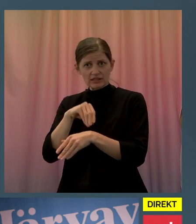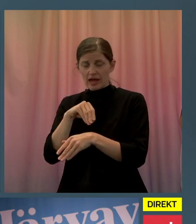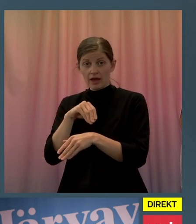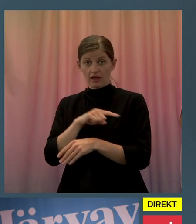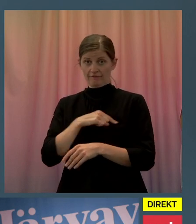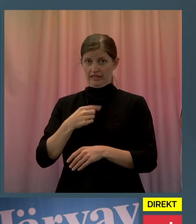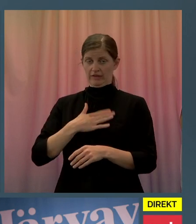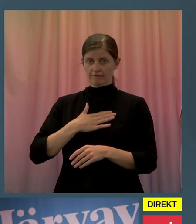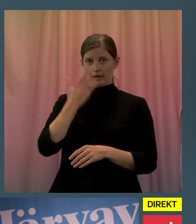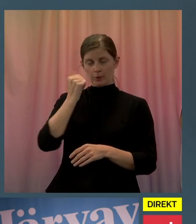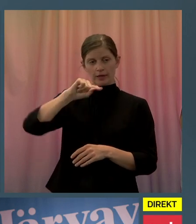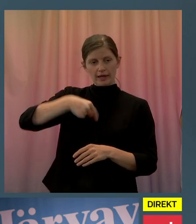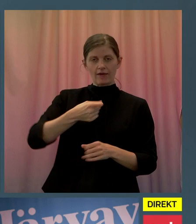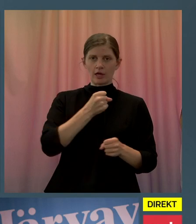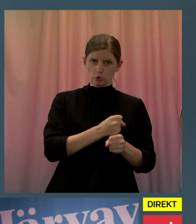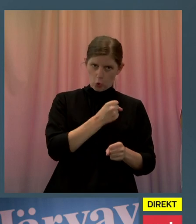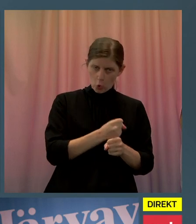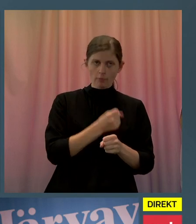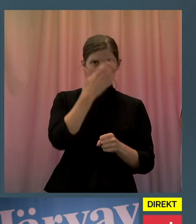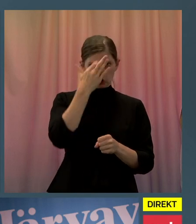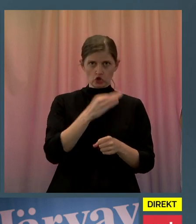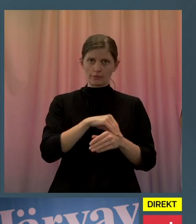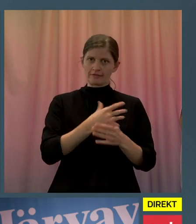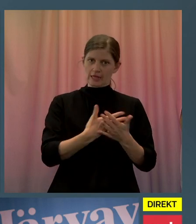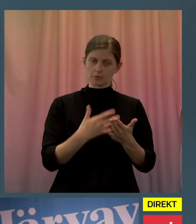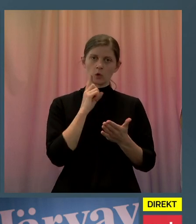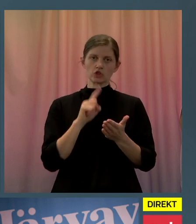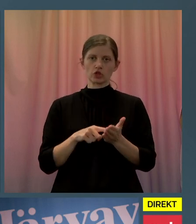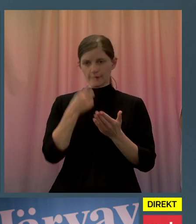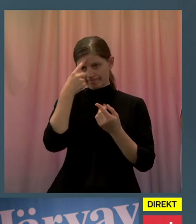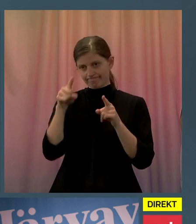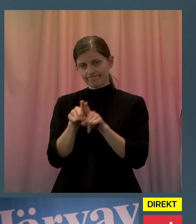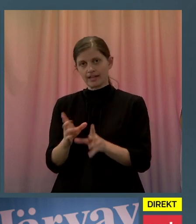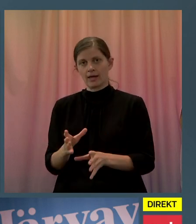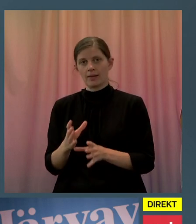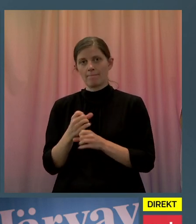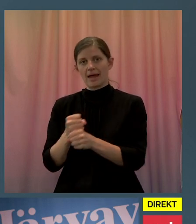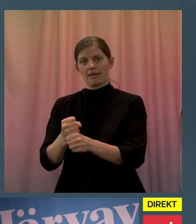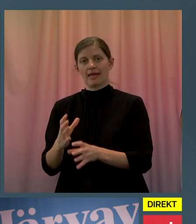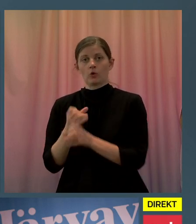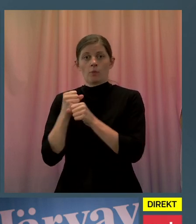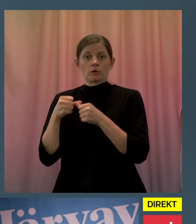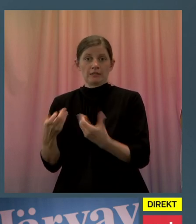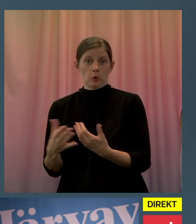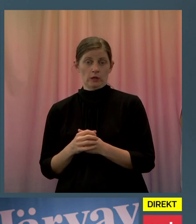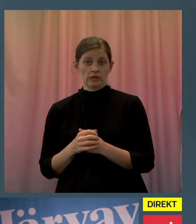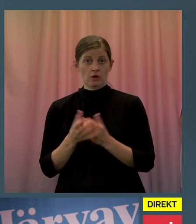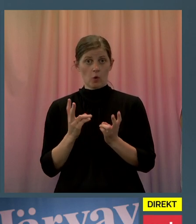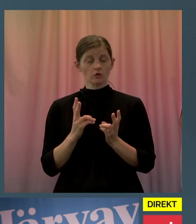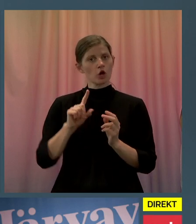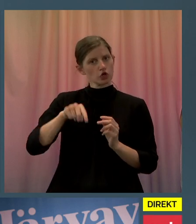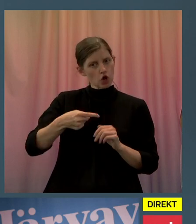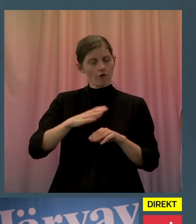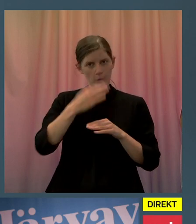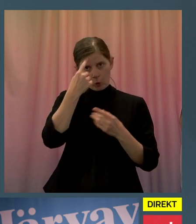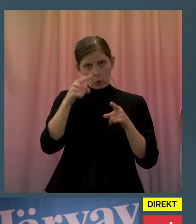krav på jobb och kunskaper i svenska språket för att få permanent uppehållstillstånd. Och krav på godkänt i svenska